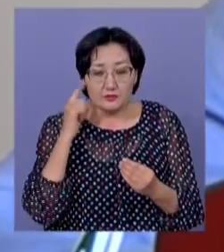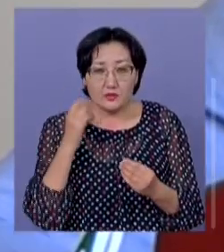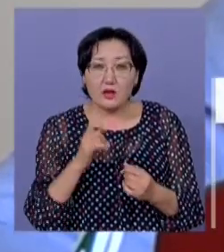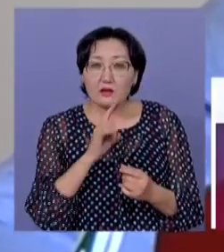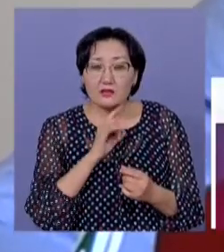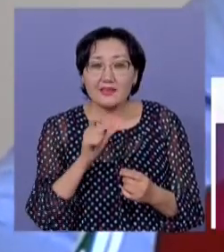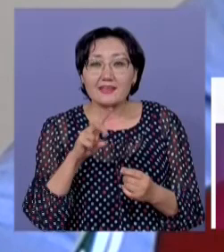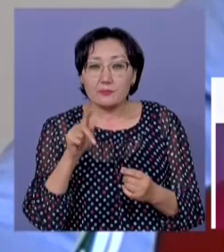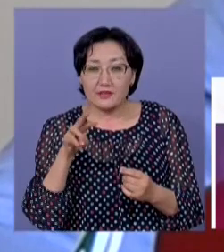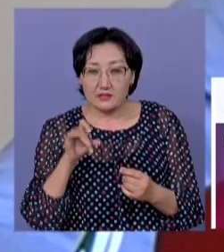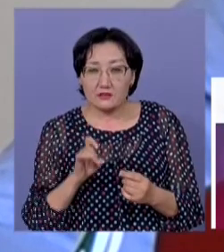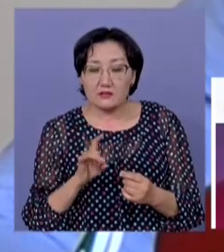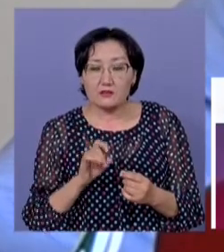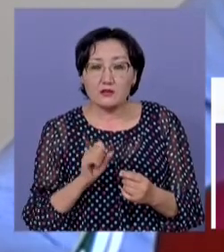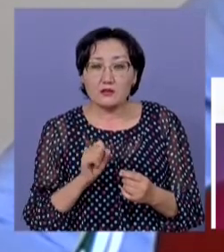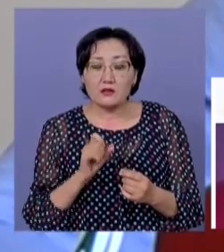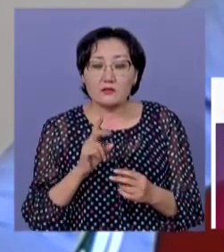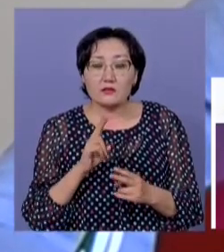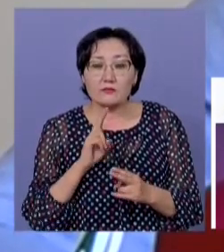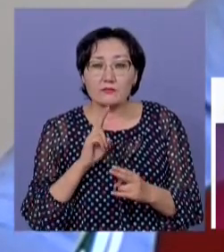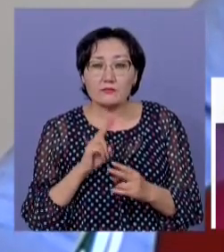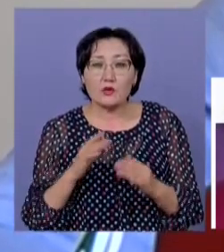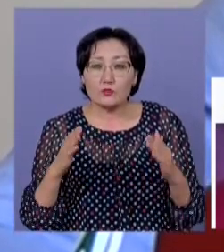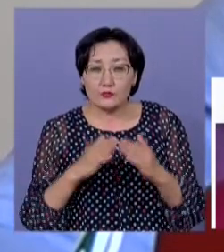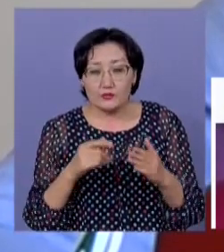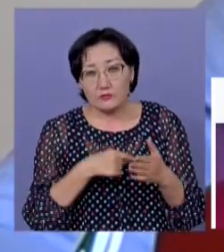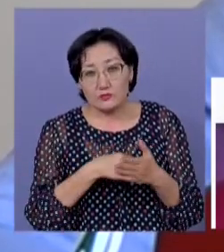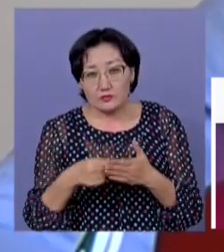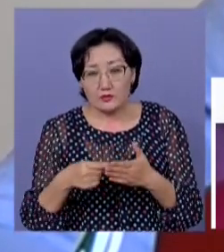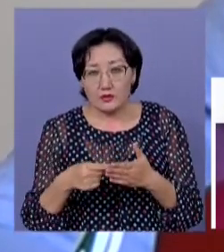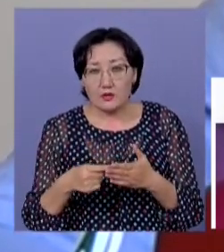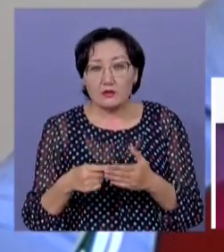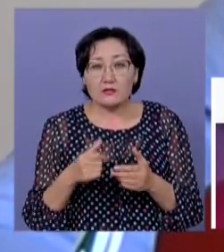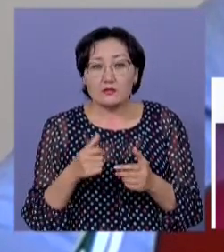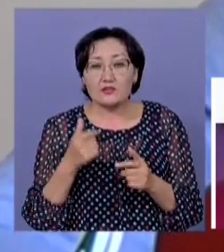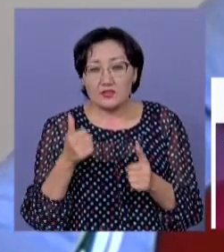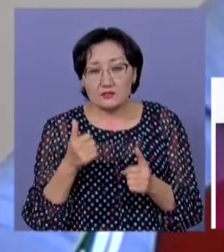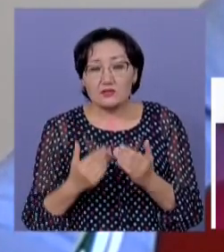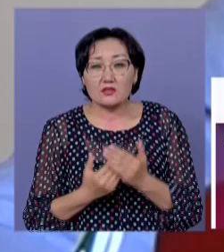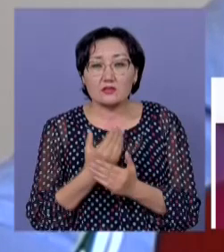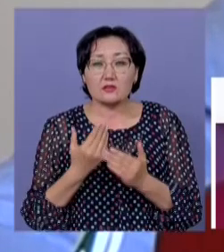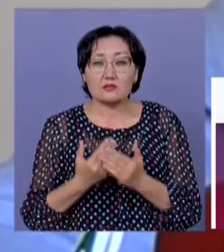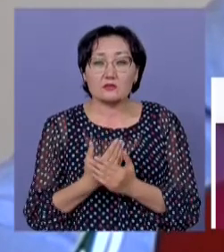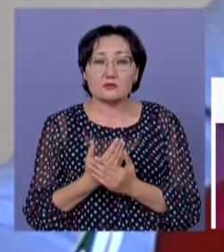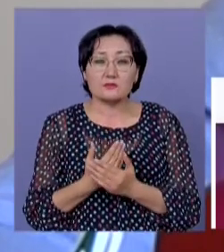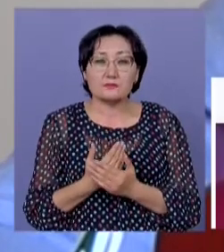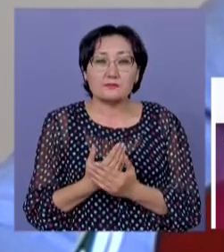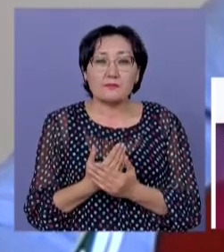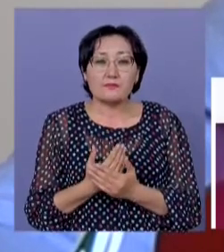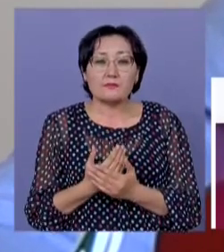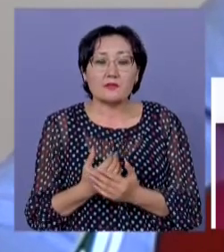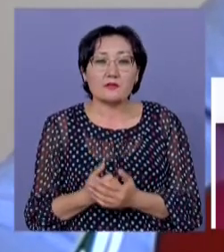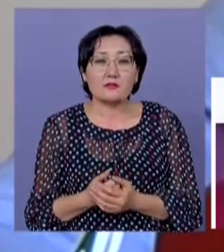қарындасымызды үйіне шығартты. Жақсы, ол да бізге жақсы жаңалық болып табылып